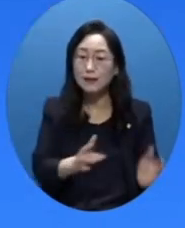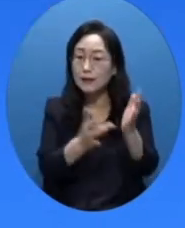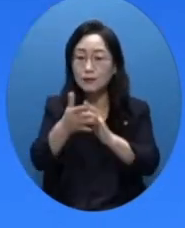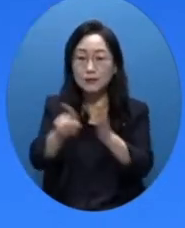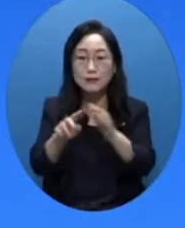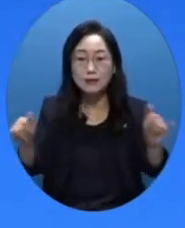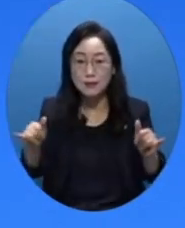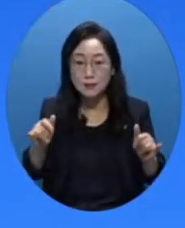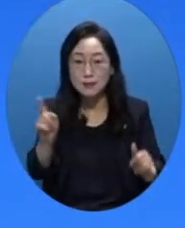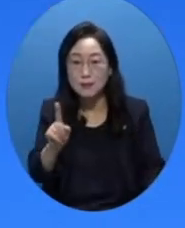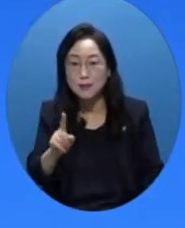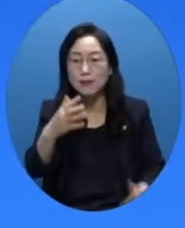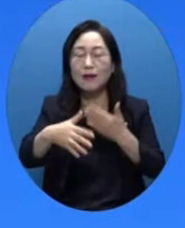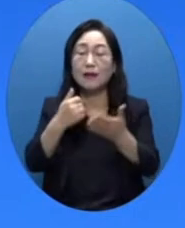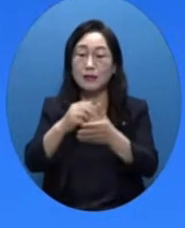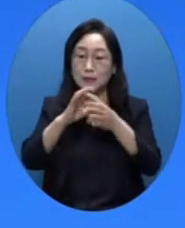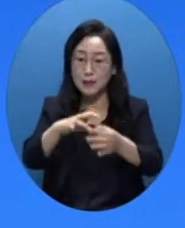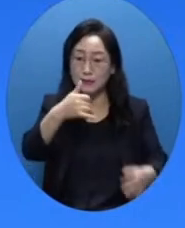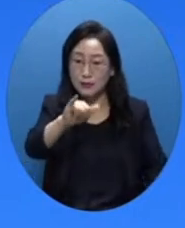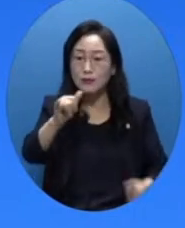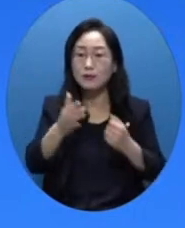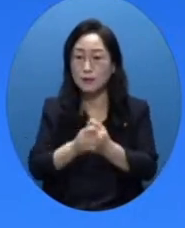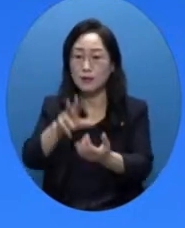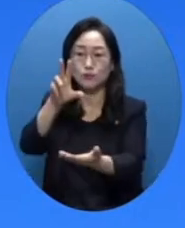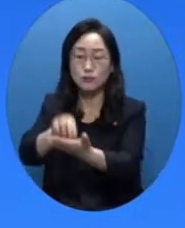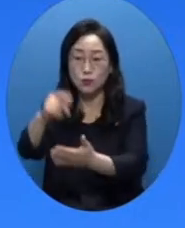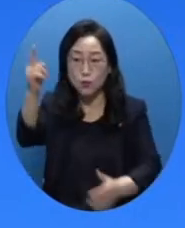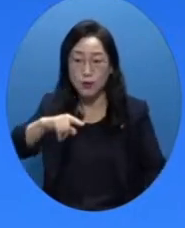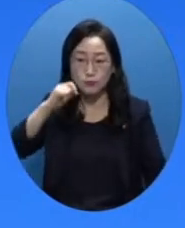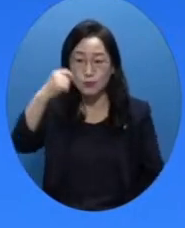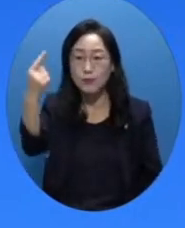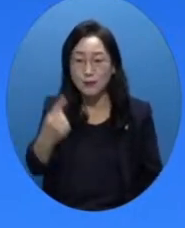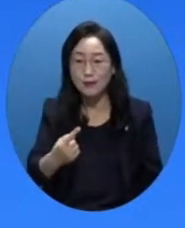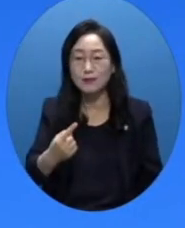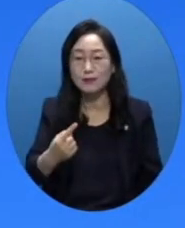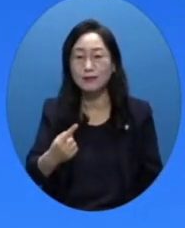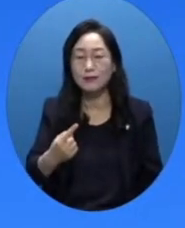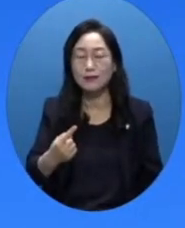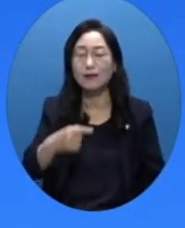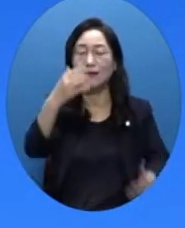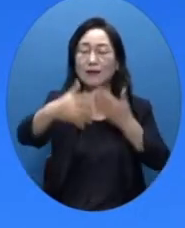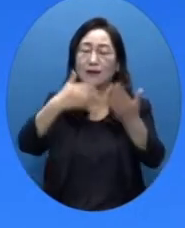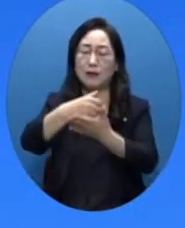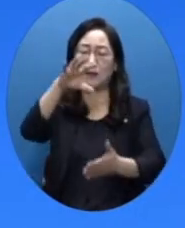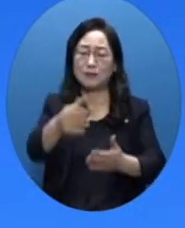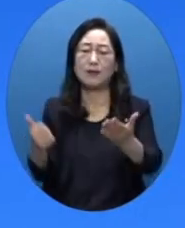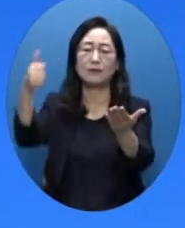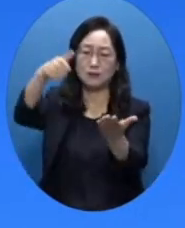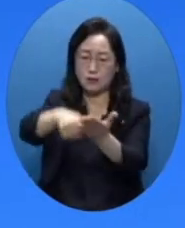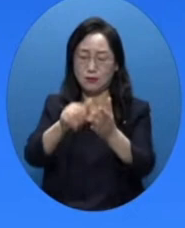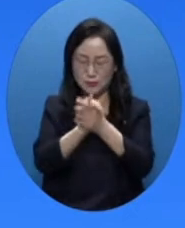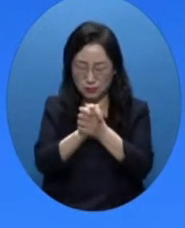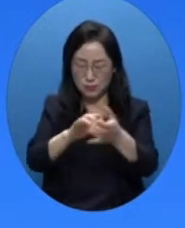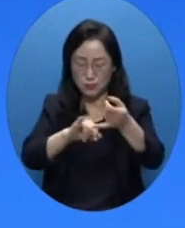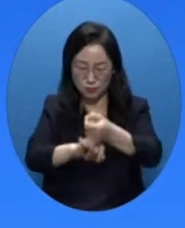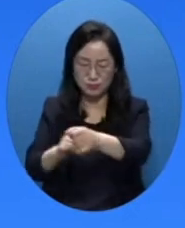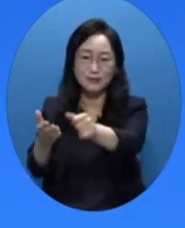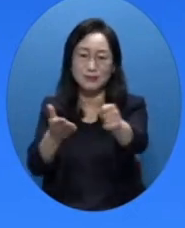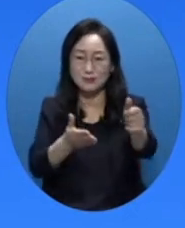사람들은, 하나님의 자녀들은 문제가 다가올 때, 어려움이 다가올 때 하나님 앞에 엎드려 기도해야 됩니다.